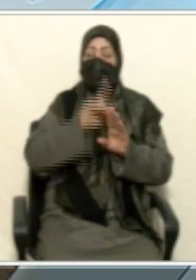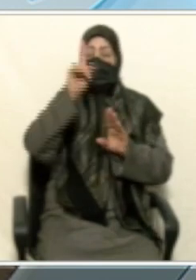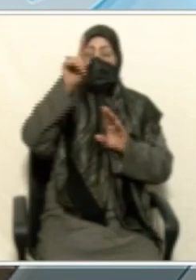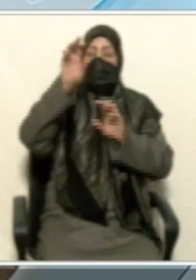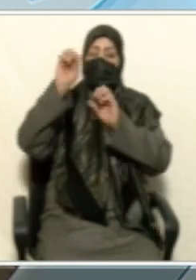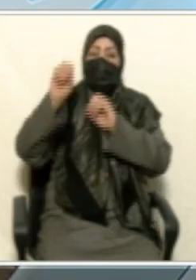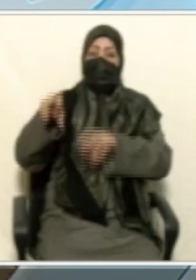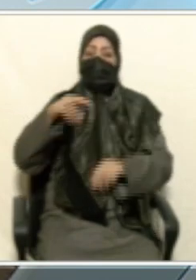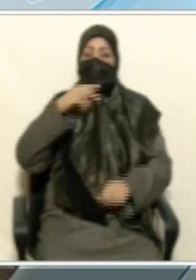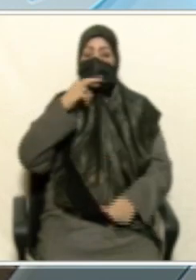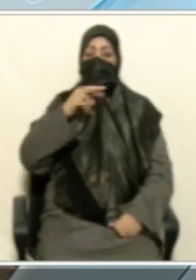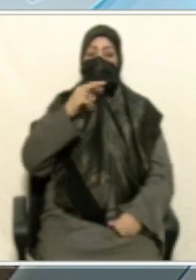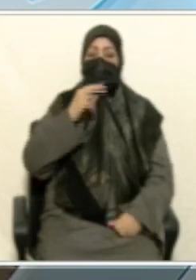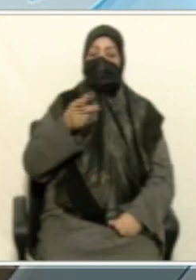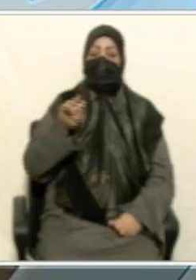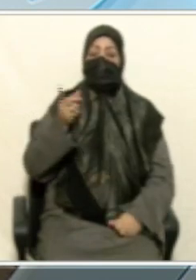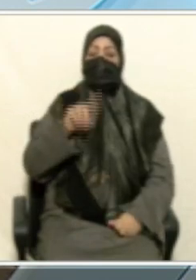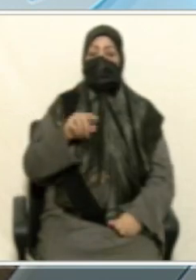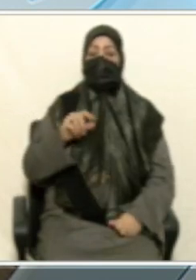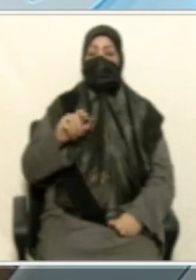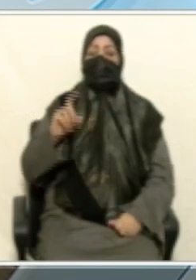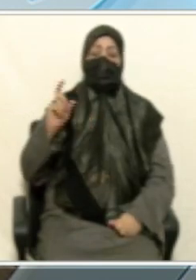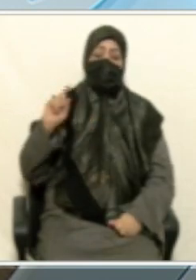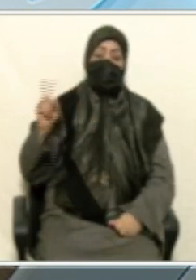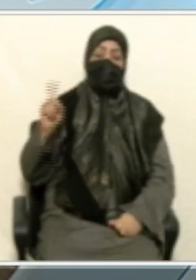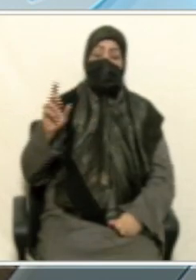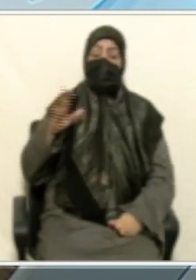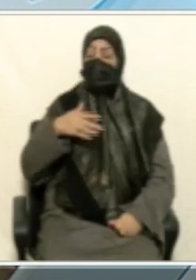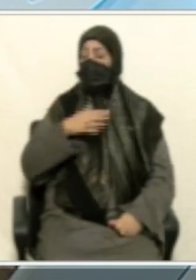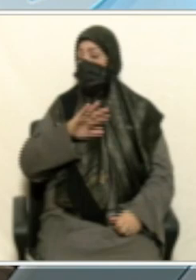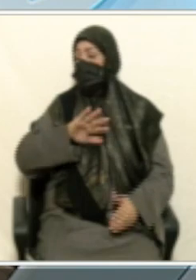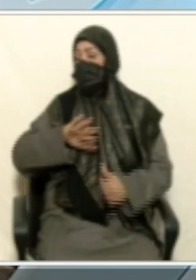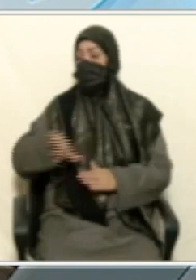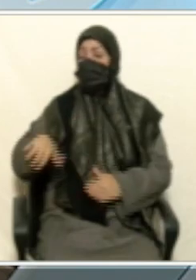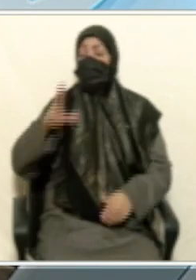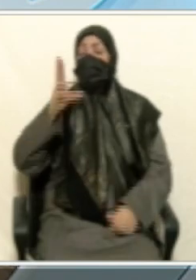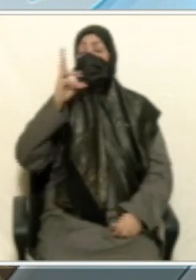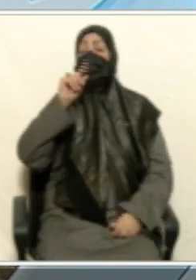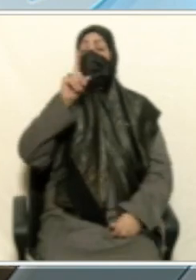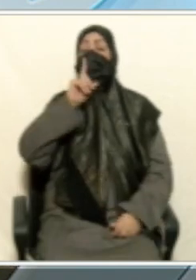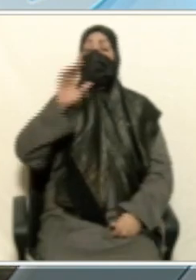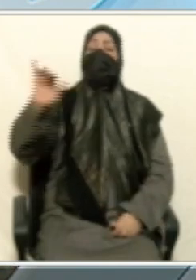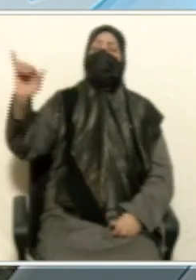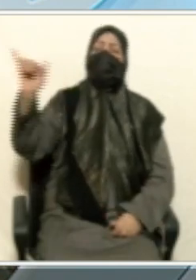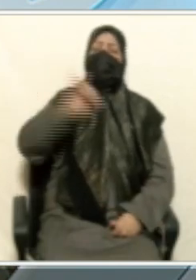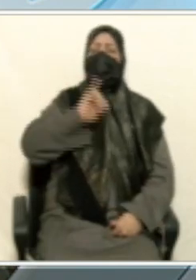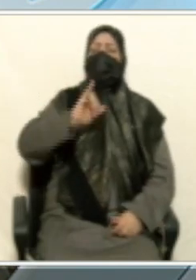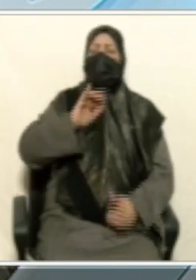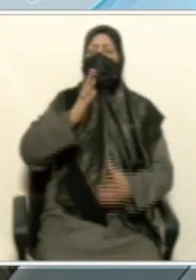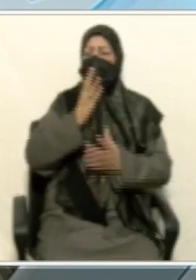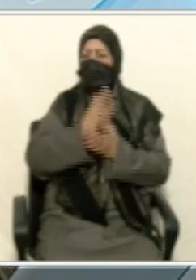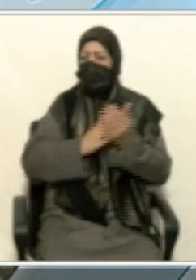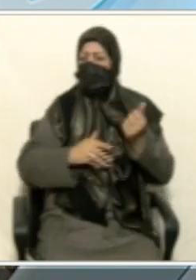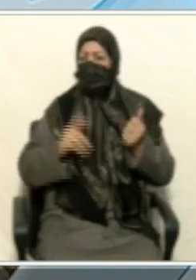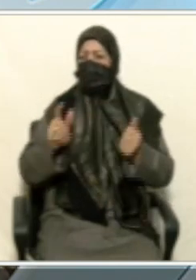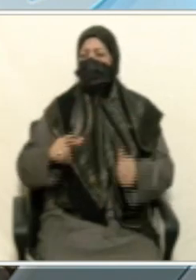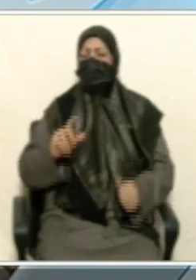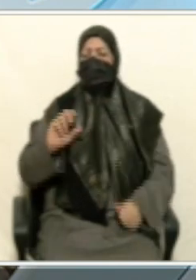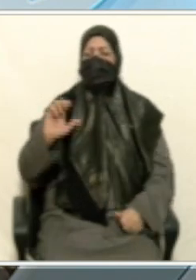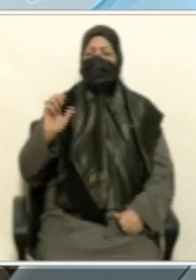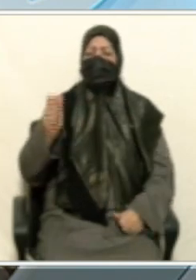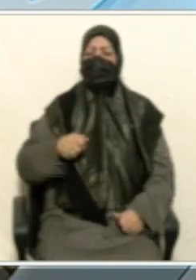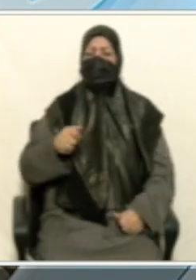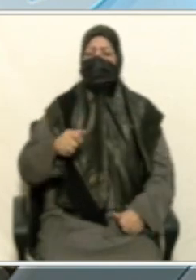كافرين، قال الله سبحانه وتعالى كما في سورة لقمان، وإن جاهداك على أن تشرك بي ما ليس لك به علم، هم